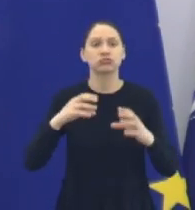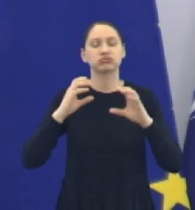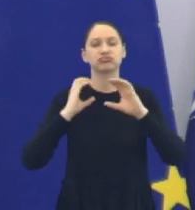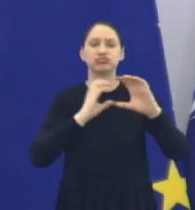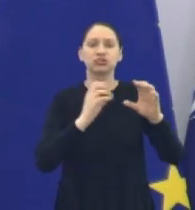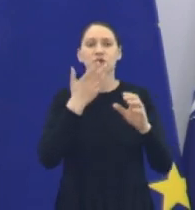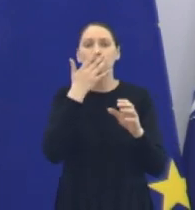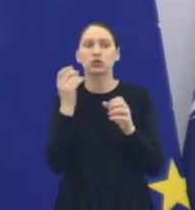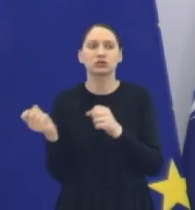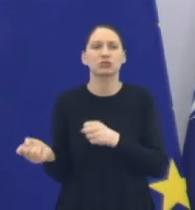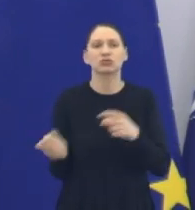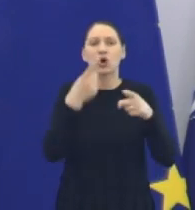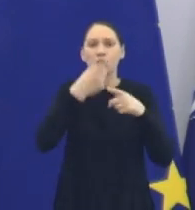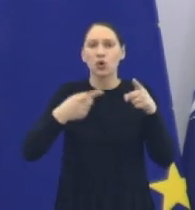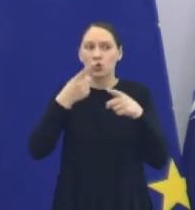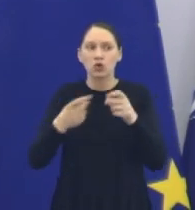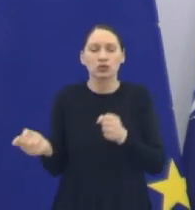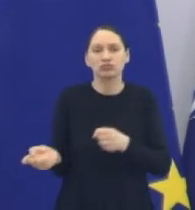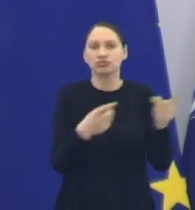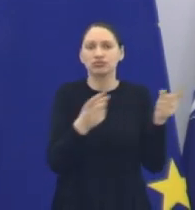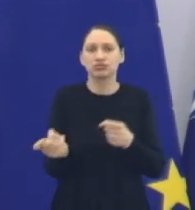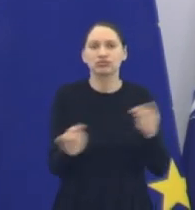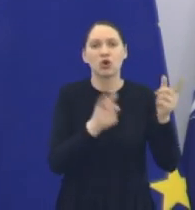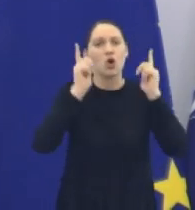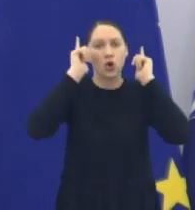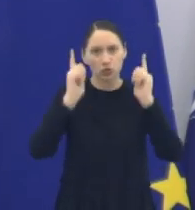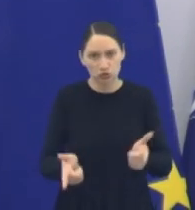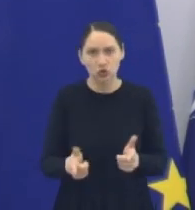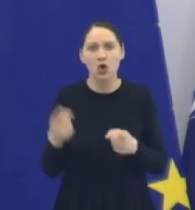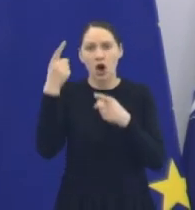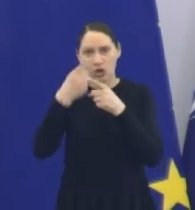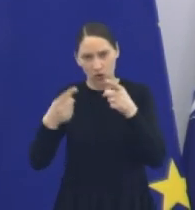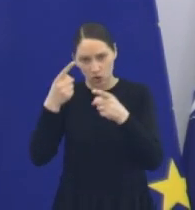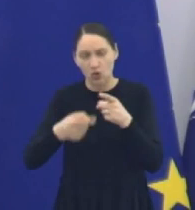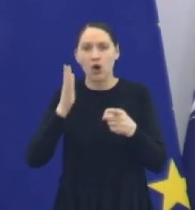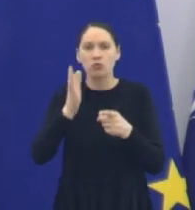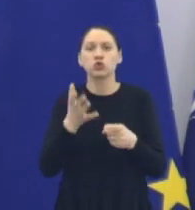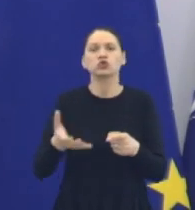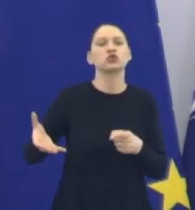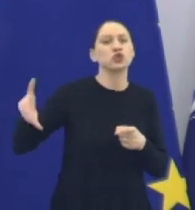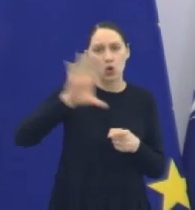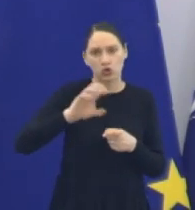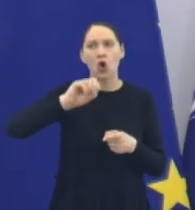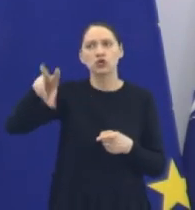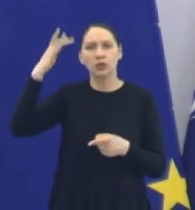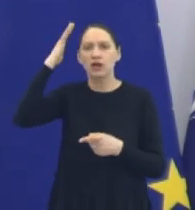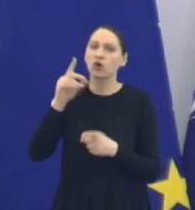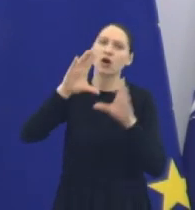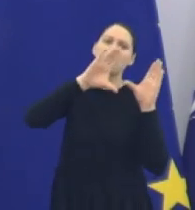problemas eksportuojant grūdus, kurių tikrai bus ir bus daugiau negu kas nors tikėtųsi ir tikėjosi pastaruoju